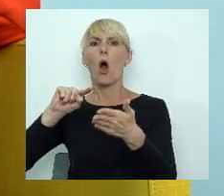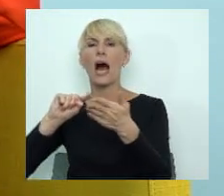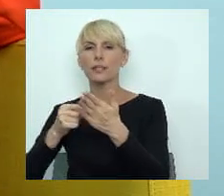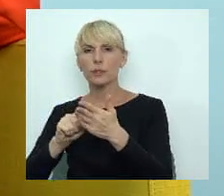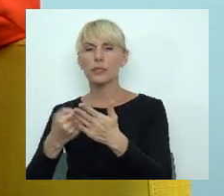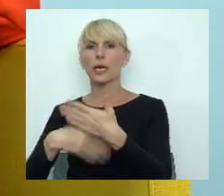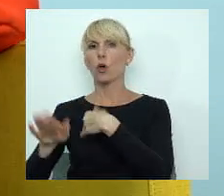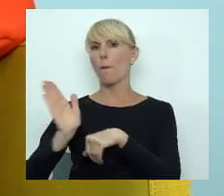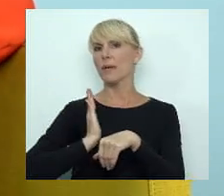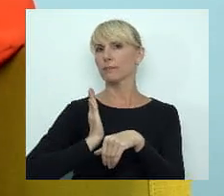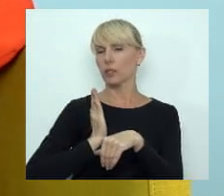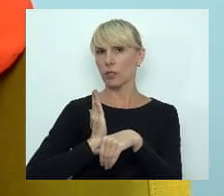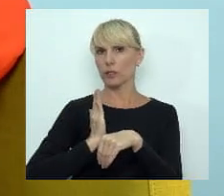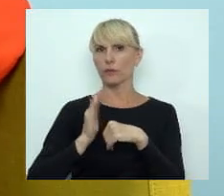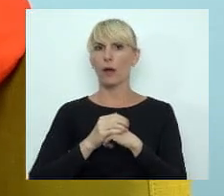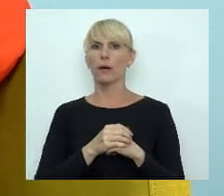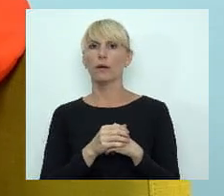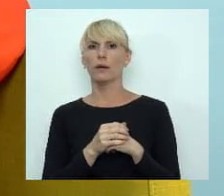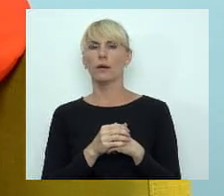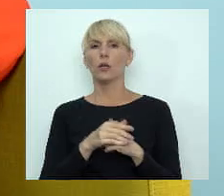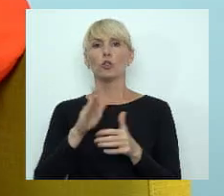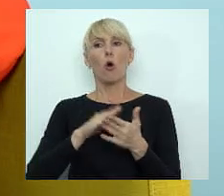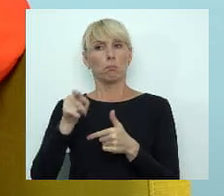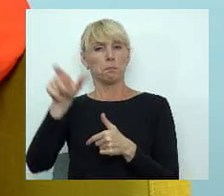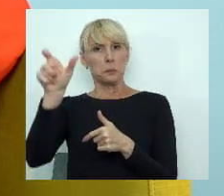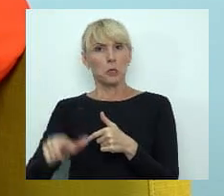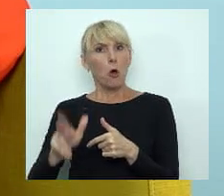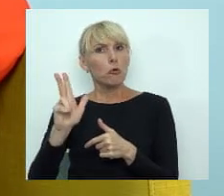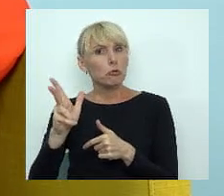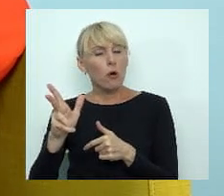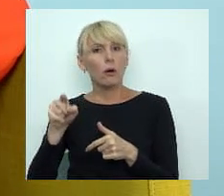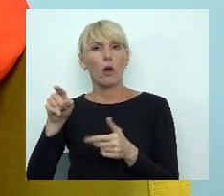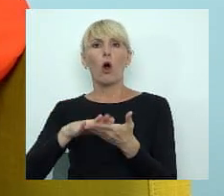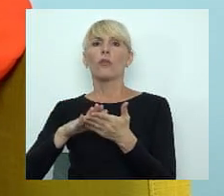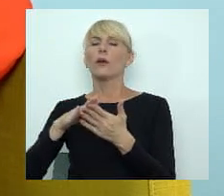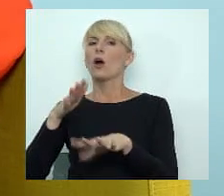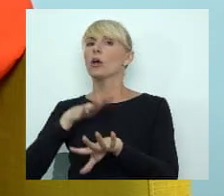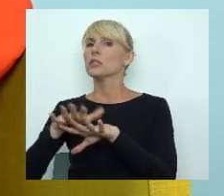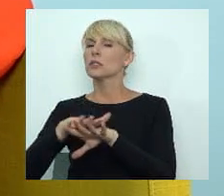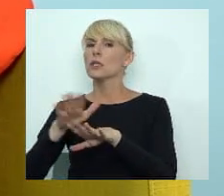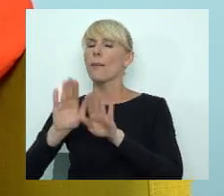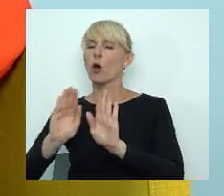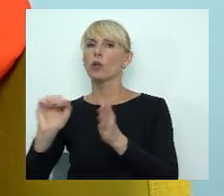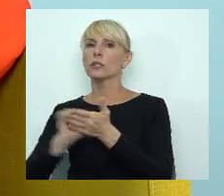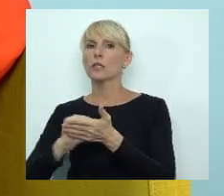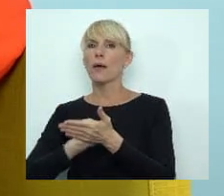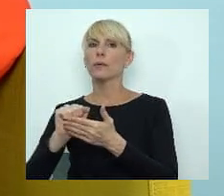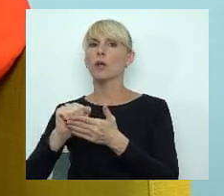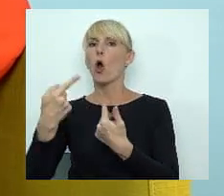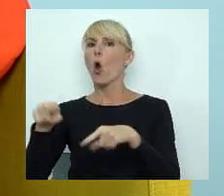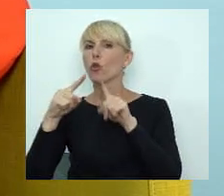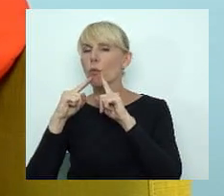bezpieczeństwa informacji w znacznej mierze, a więc taki ktoś, kto odpowiada za system ochrony danych osobowych, a właściwie za nadzór nad tym